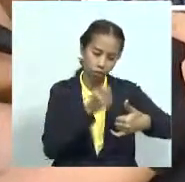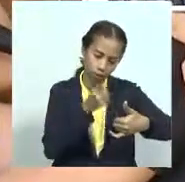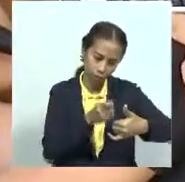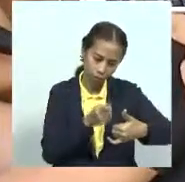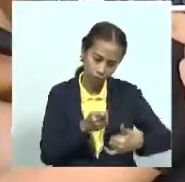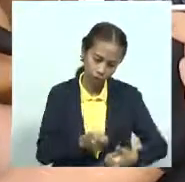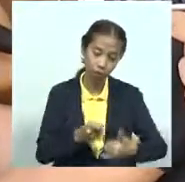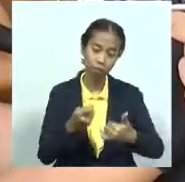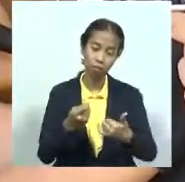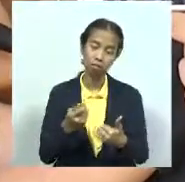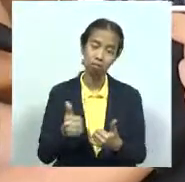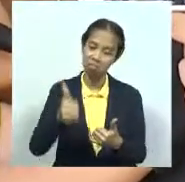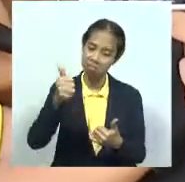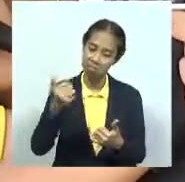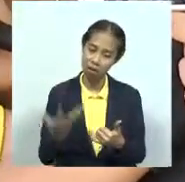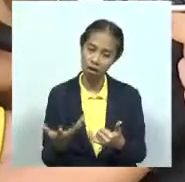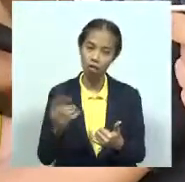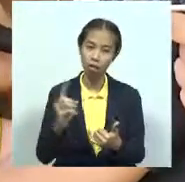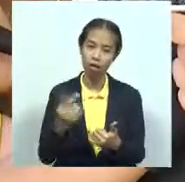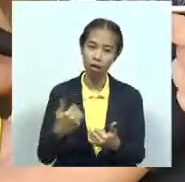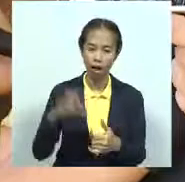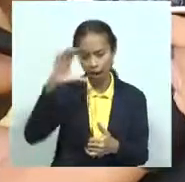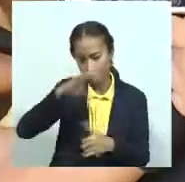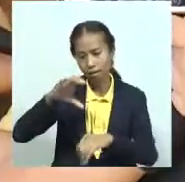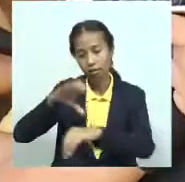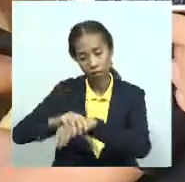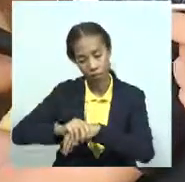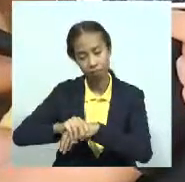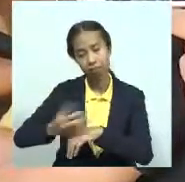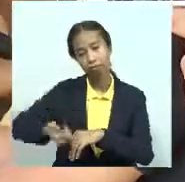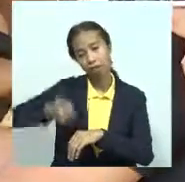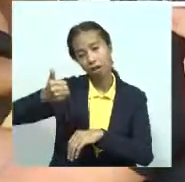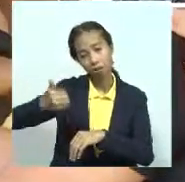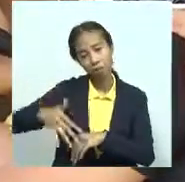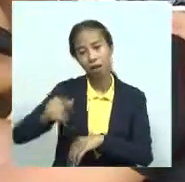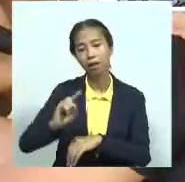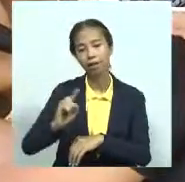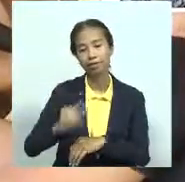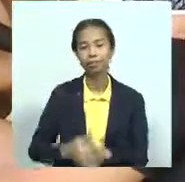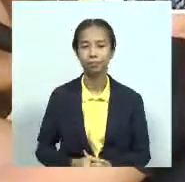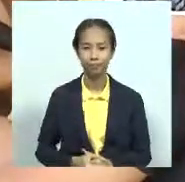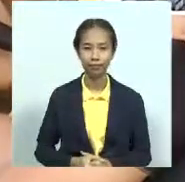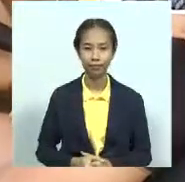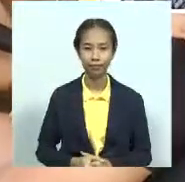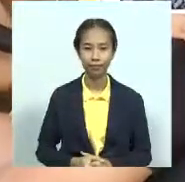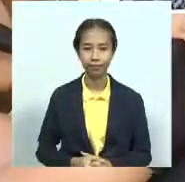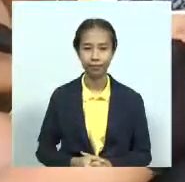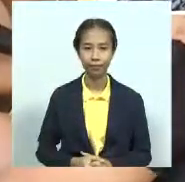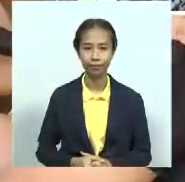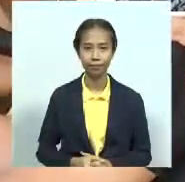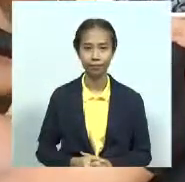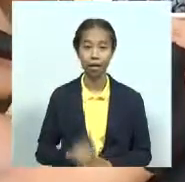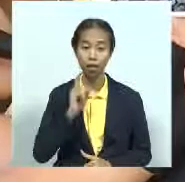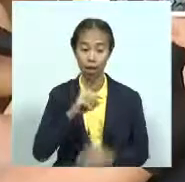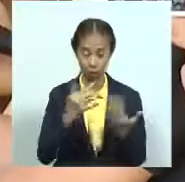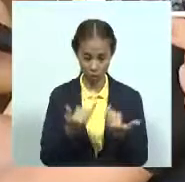ไหนนะครับและการติดตามตัวนะเป็นอย่างไรนะครับ ตอนน ี้ พอจะมีตัวเลขที่ชัดเจนแล้วห